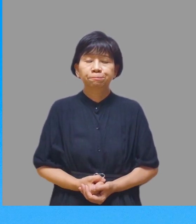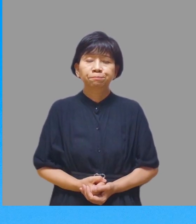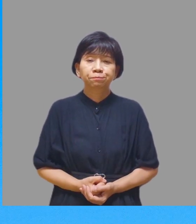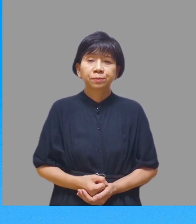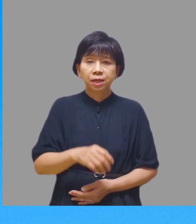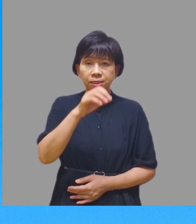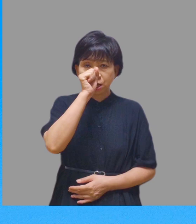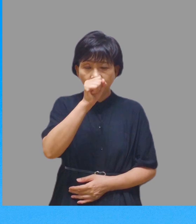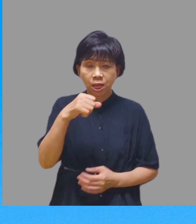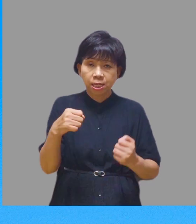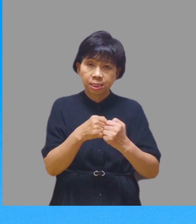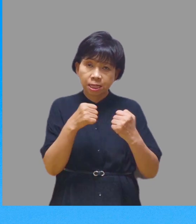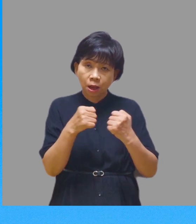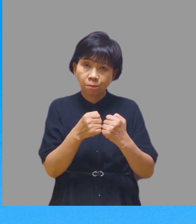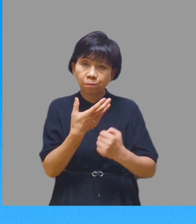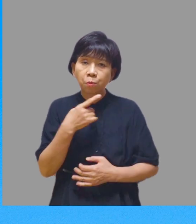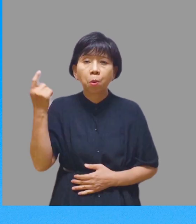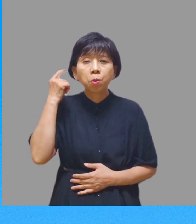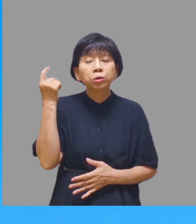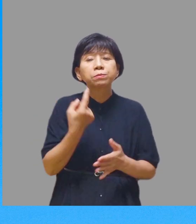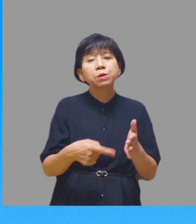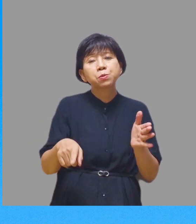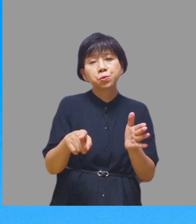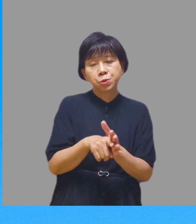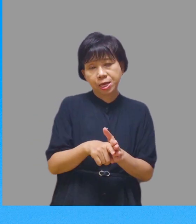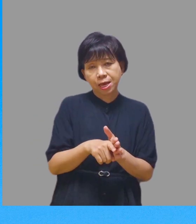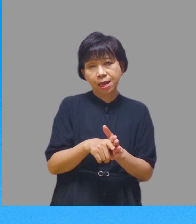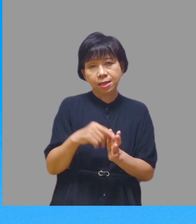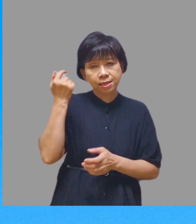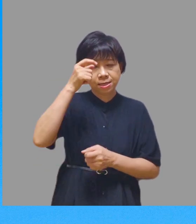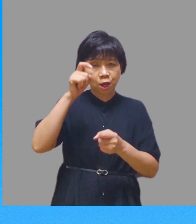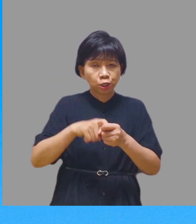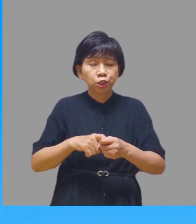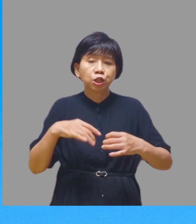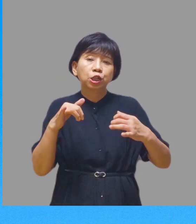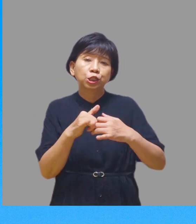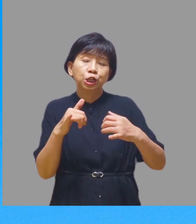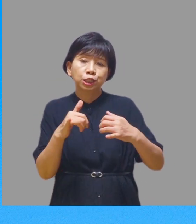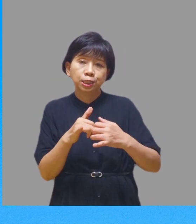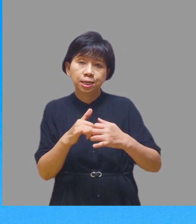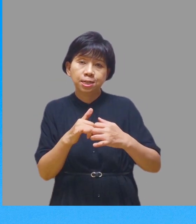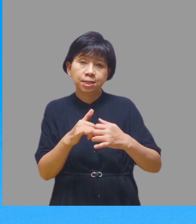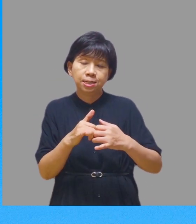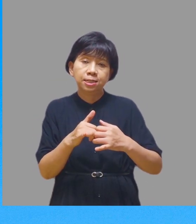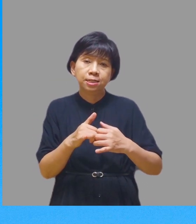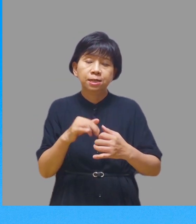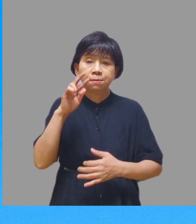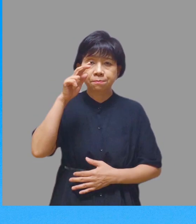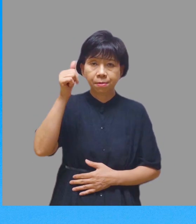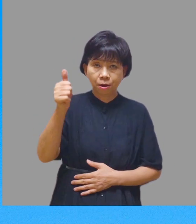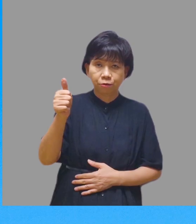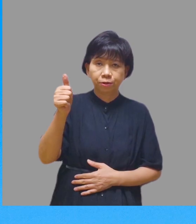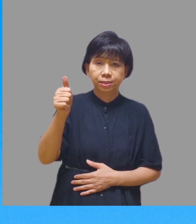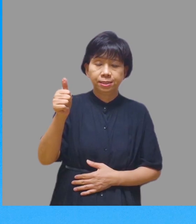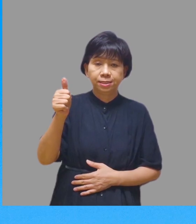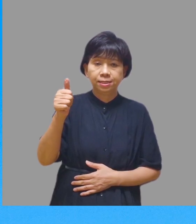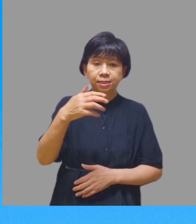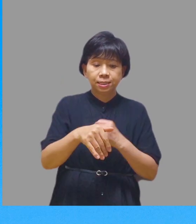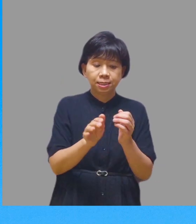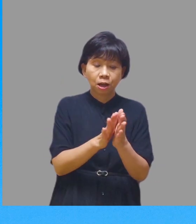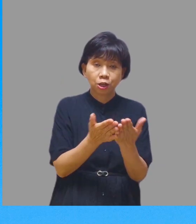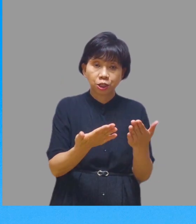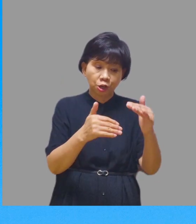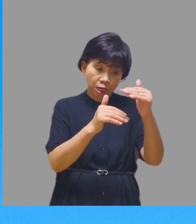여기서 선한 싸움이라는 것은요, 복음을 위해 치른 영적 전쟁을 말합니다. 우리가 사도 바울의 성경에 나와